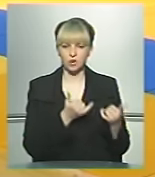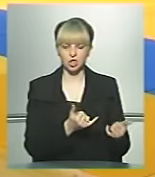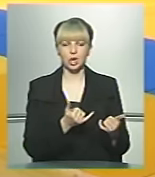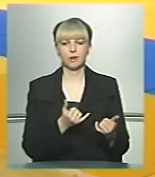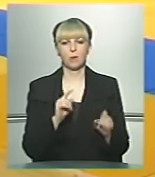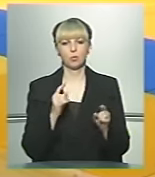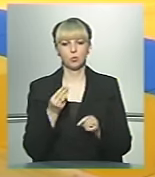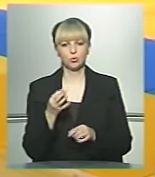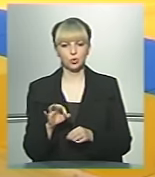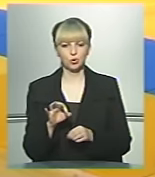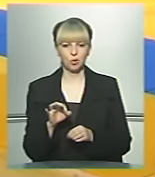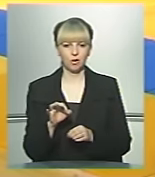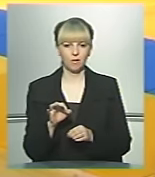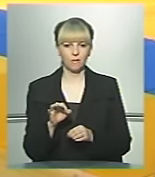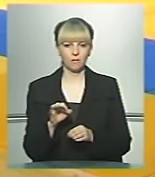що